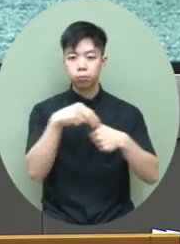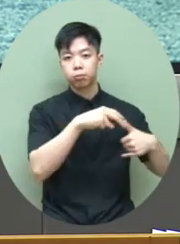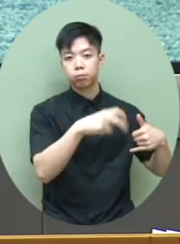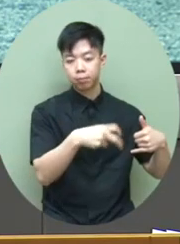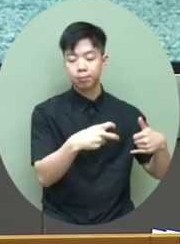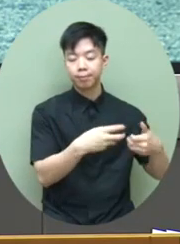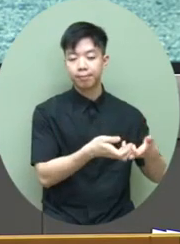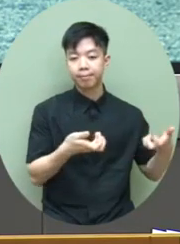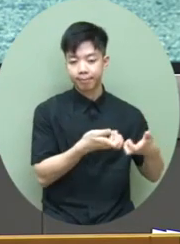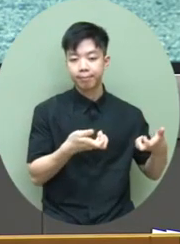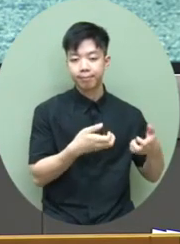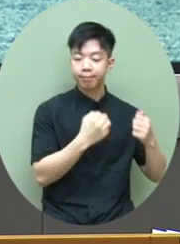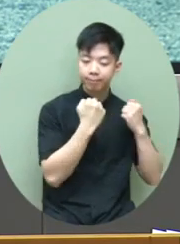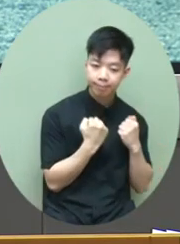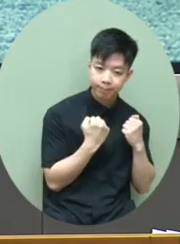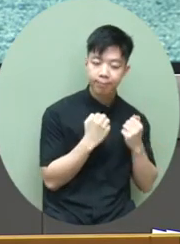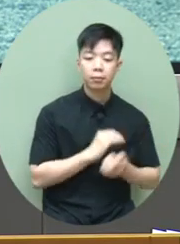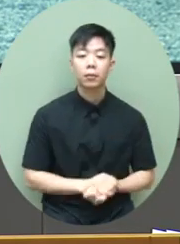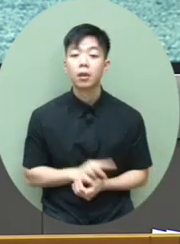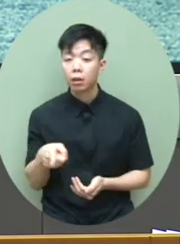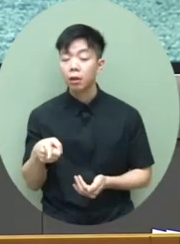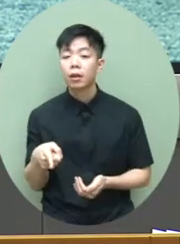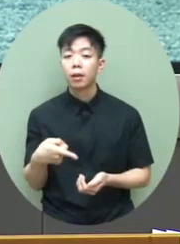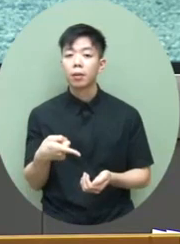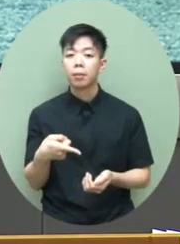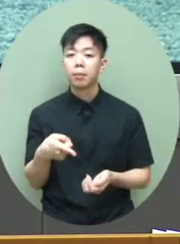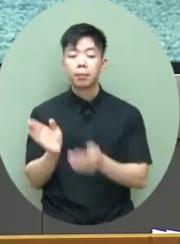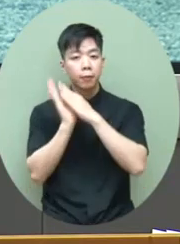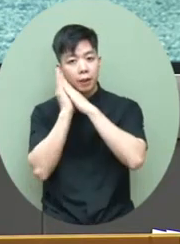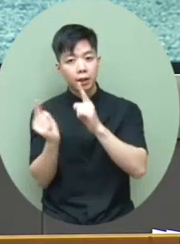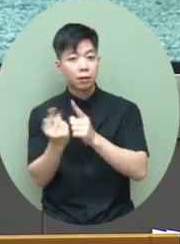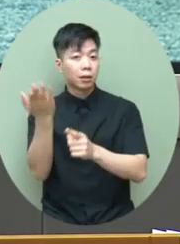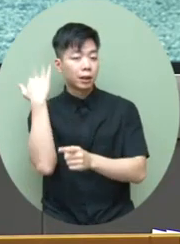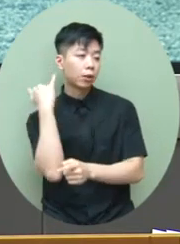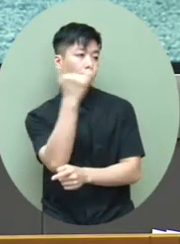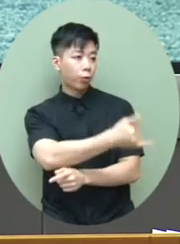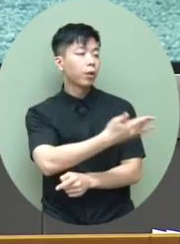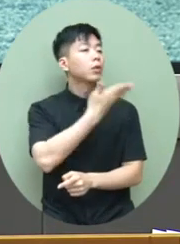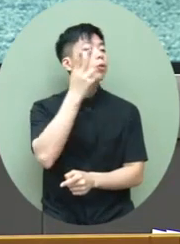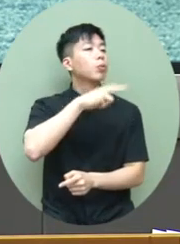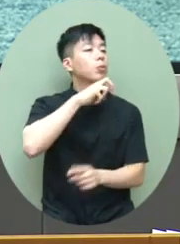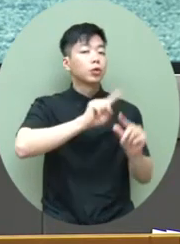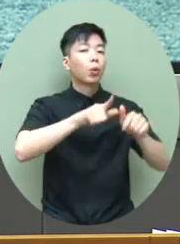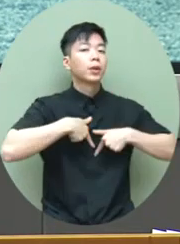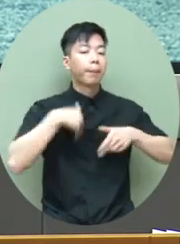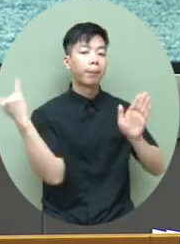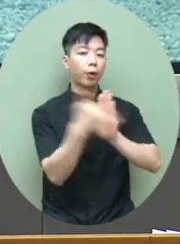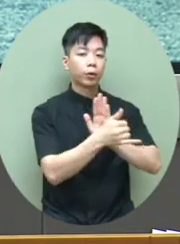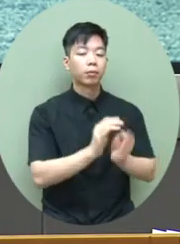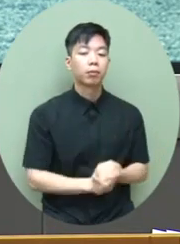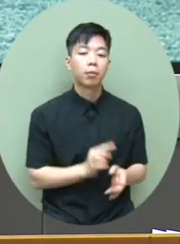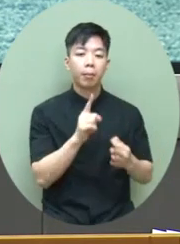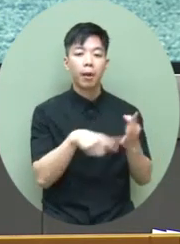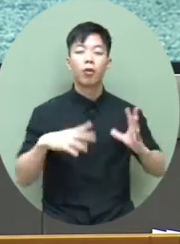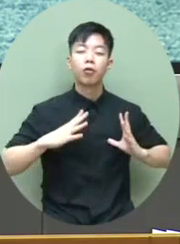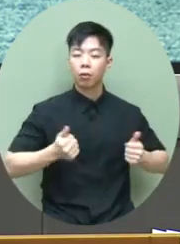嘅。咁其實呢個院友咧就曾經係去過一個日間中心啦，就係聖雅各福